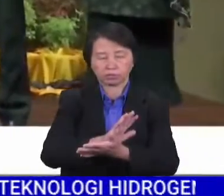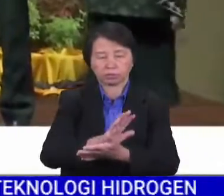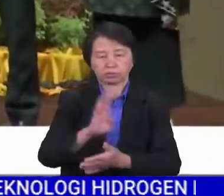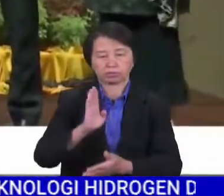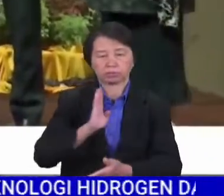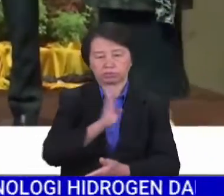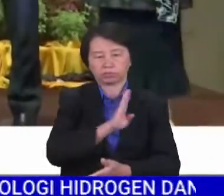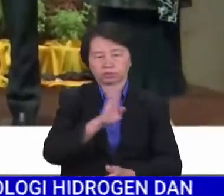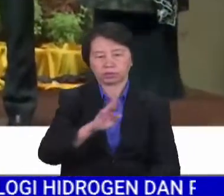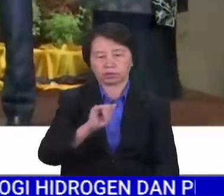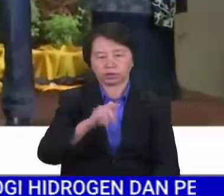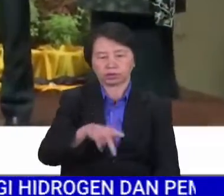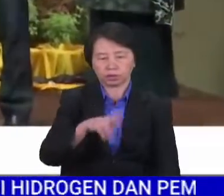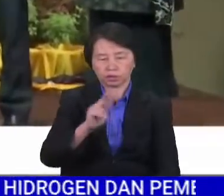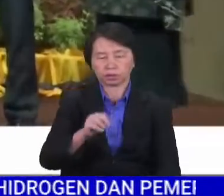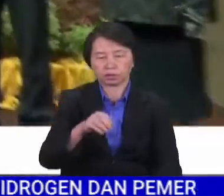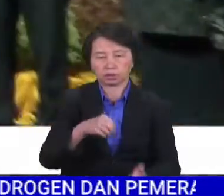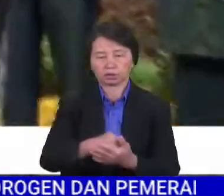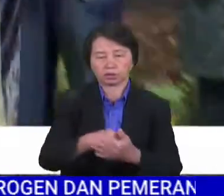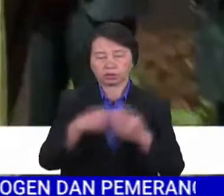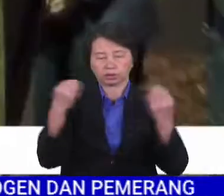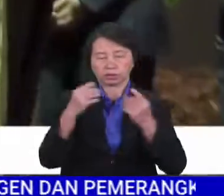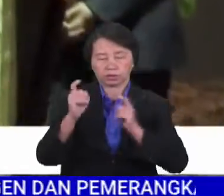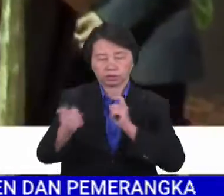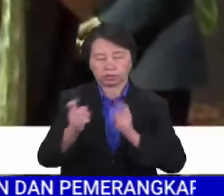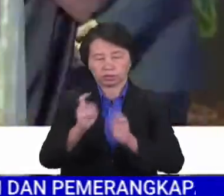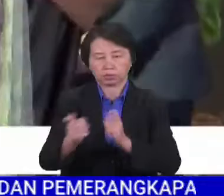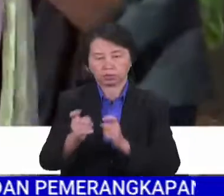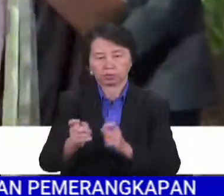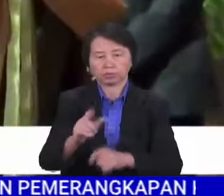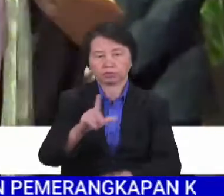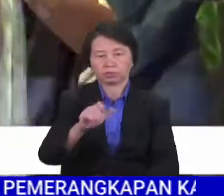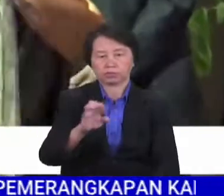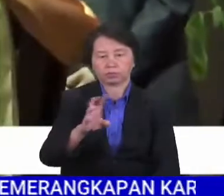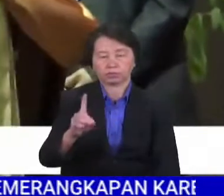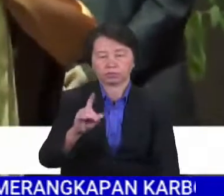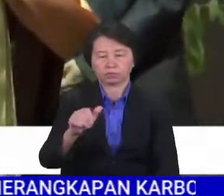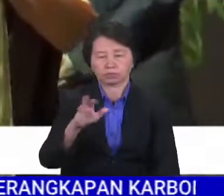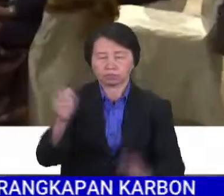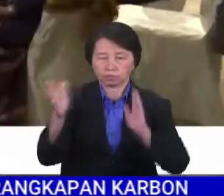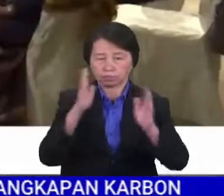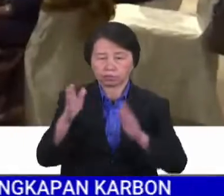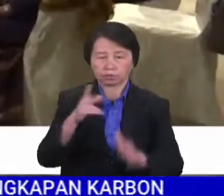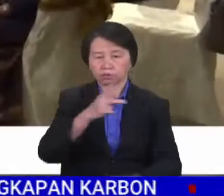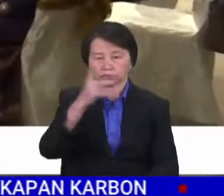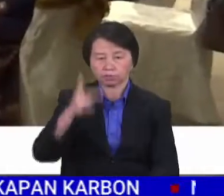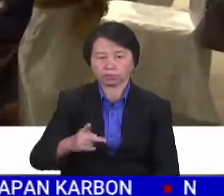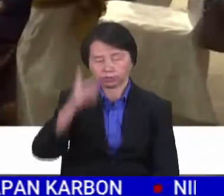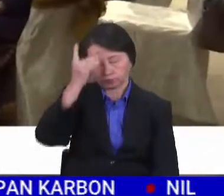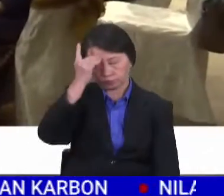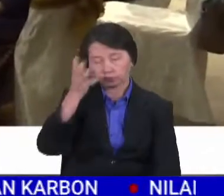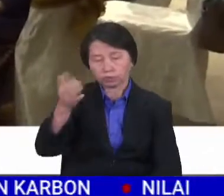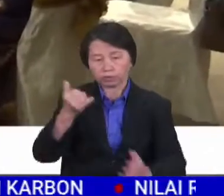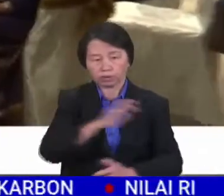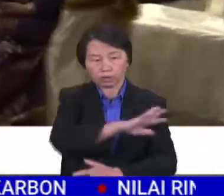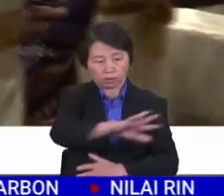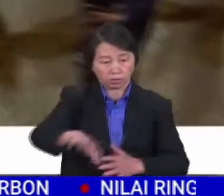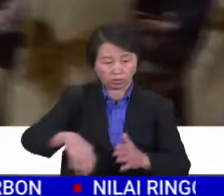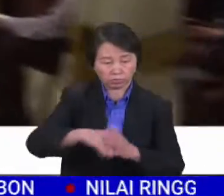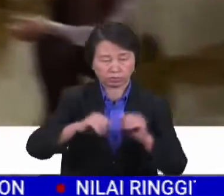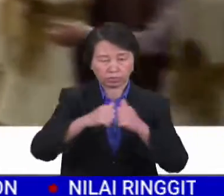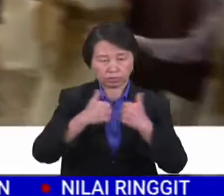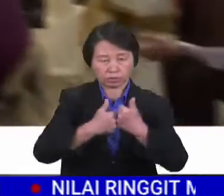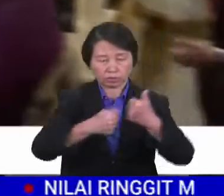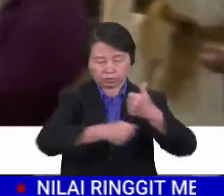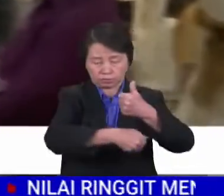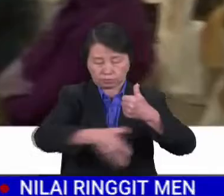diagrm sektor lada dan majelis Anugerah perkhidmatan lembaga lada Malaysia di kucing Dalam pada itu Datuk sudah ada mahu semua agency di bawah